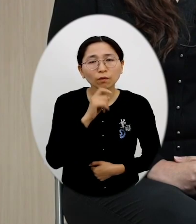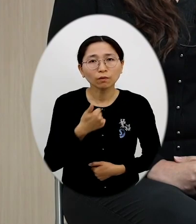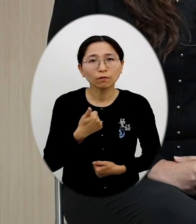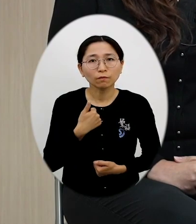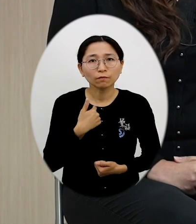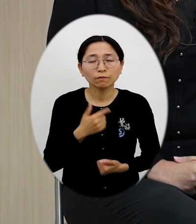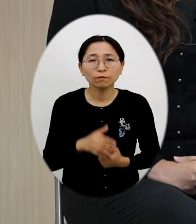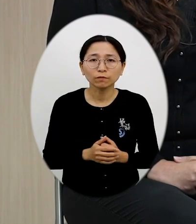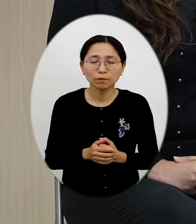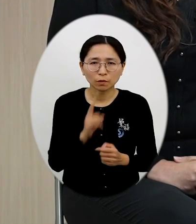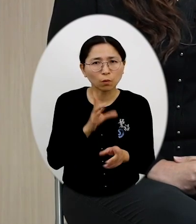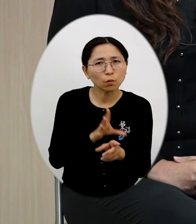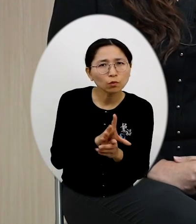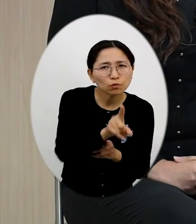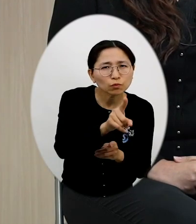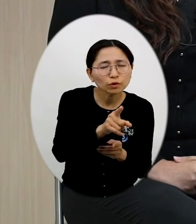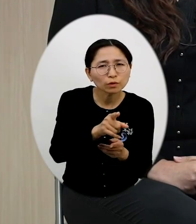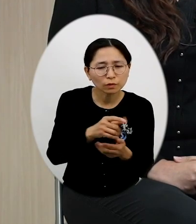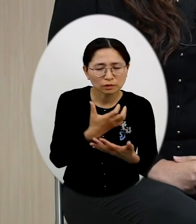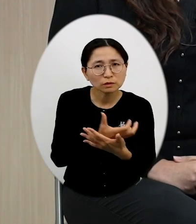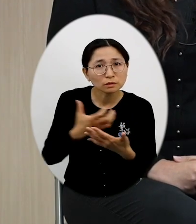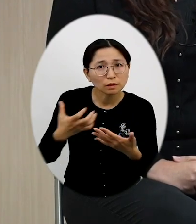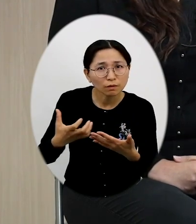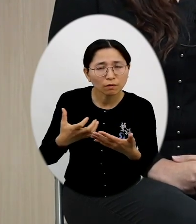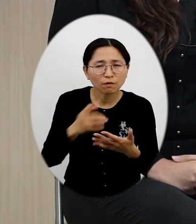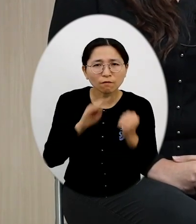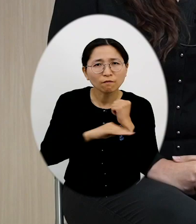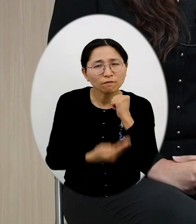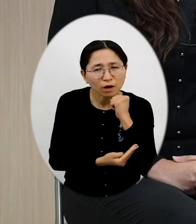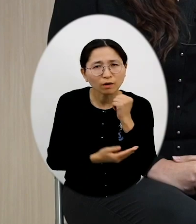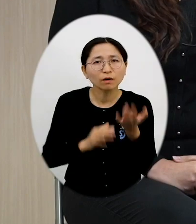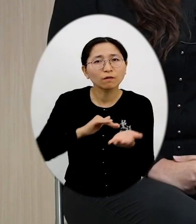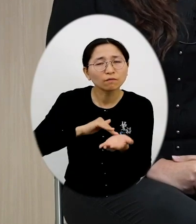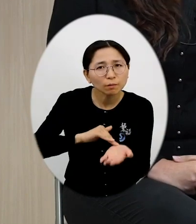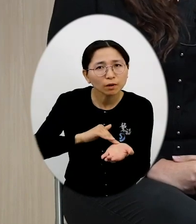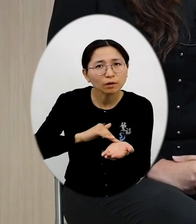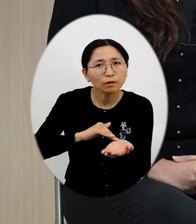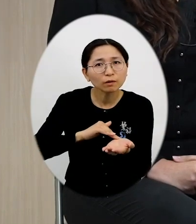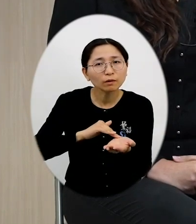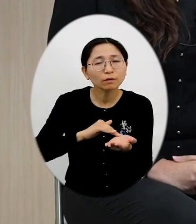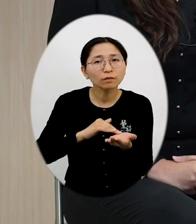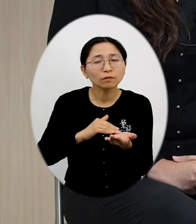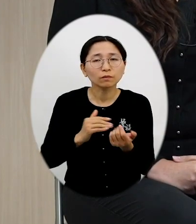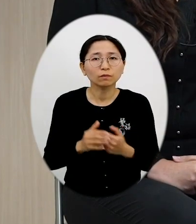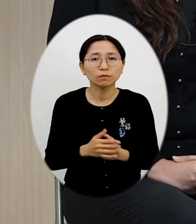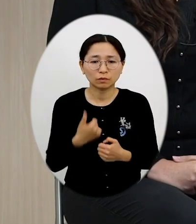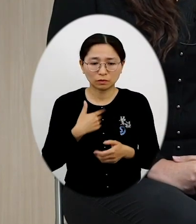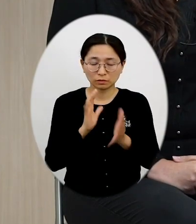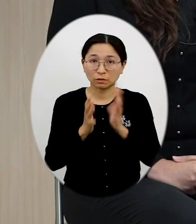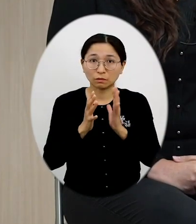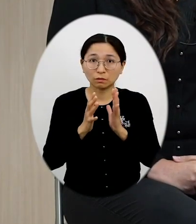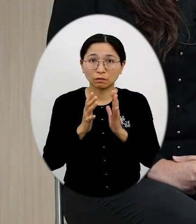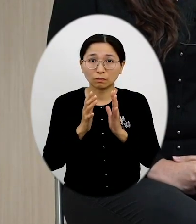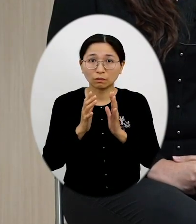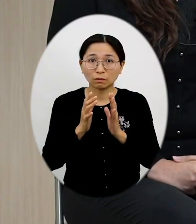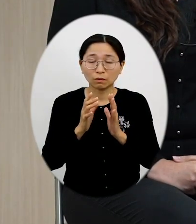啦，咁我哋好多時即係會有啲專業啲嘅名詞噶嘛，即係或者法律上面啊，或者醫學上面，咁呢啲我哋嘅